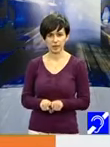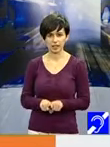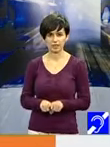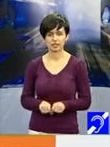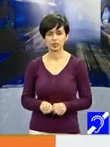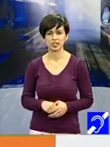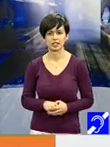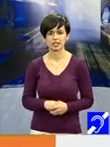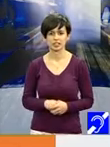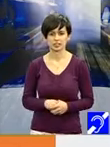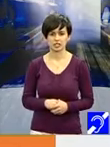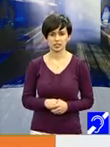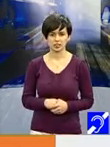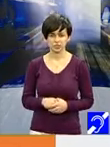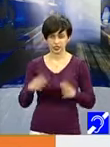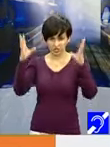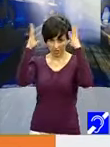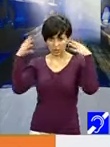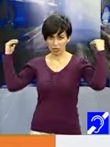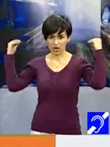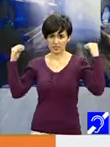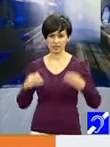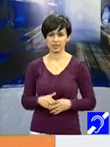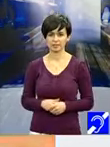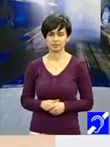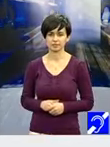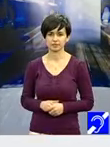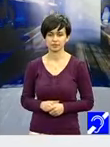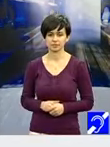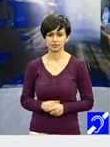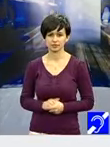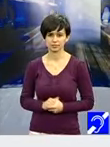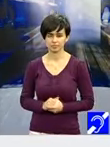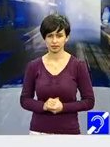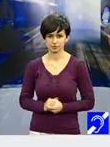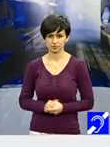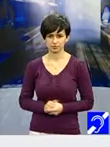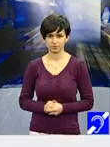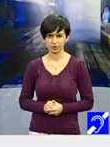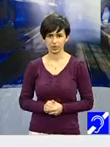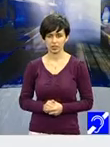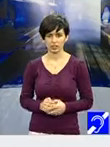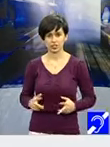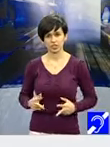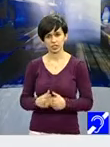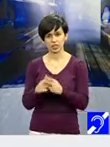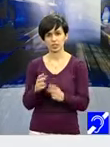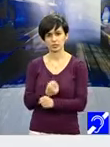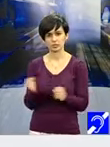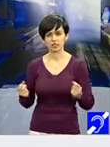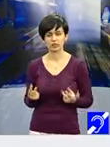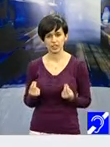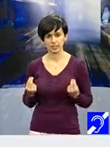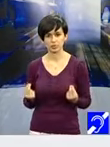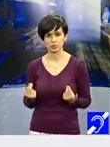noi inclusiv în Olanda, la Norwich, la Agenția Spațială Europeană și care ne-a ajutat foarte mult în